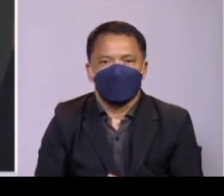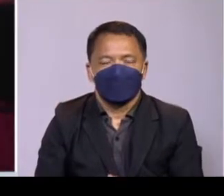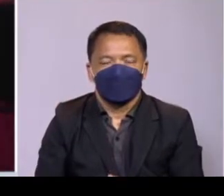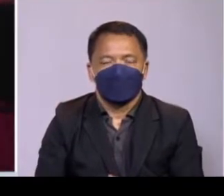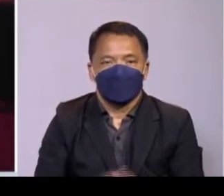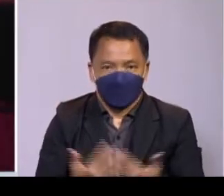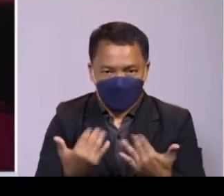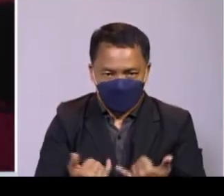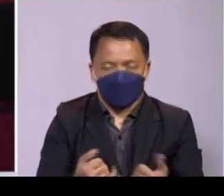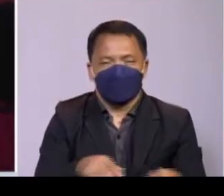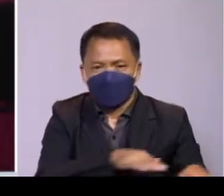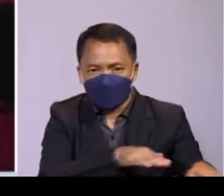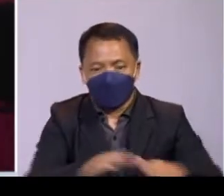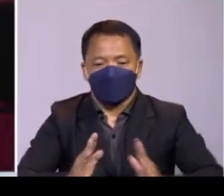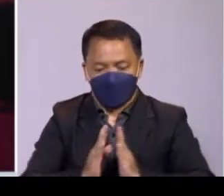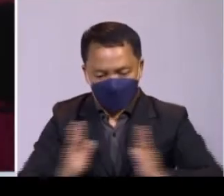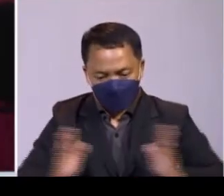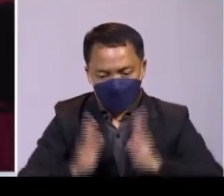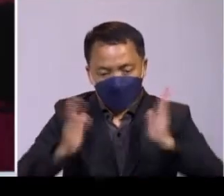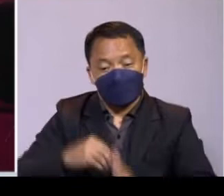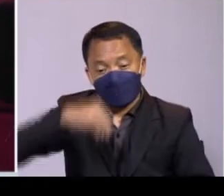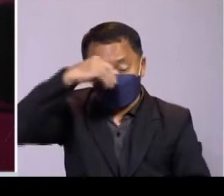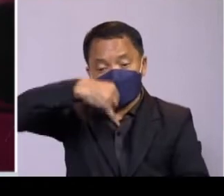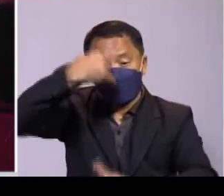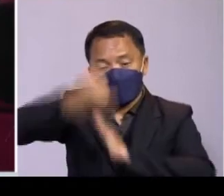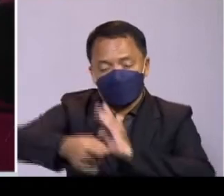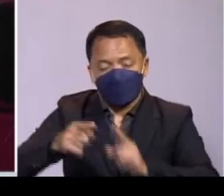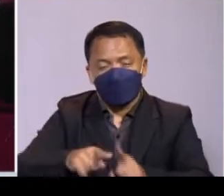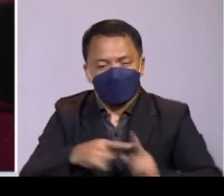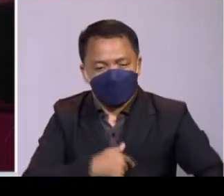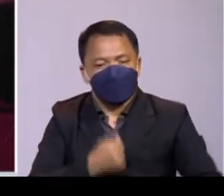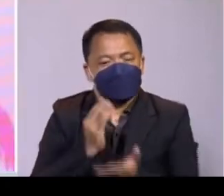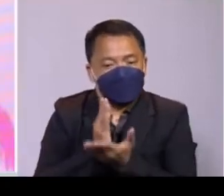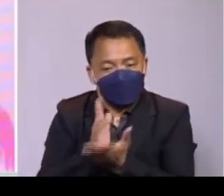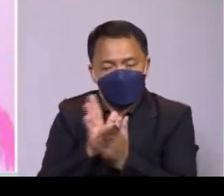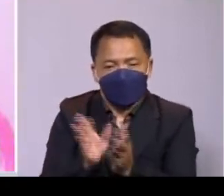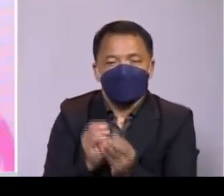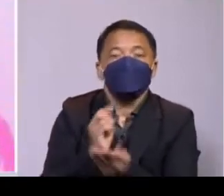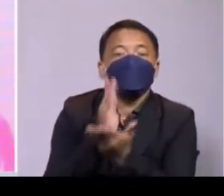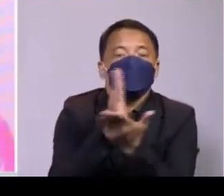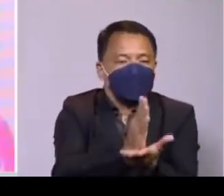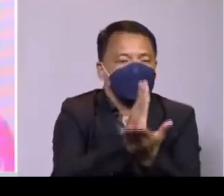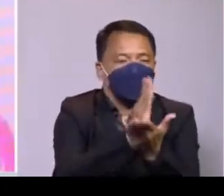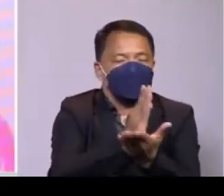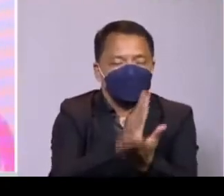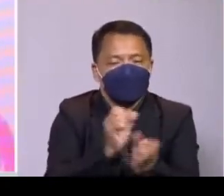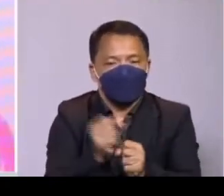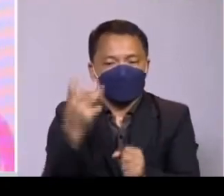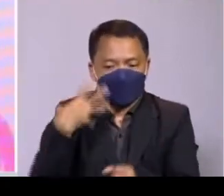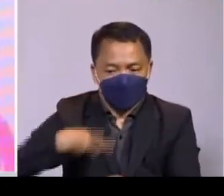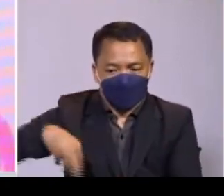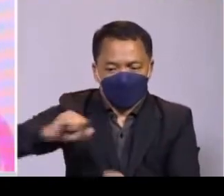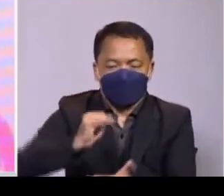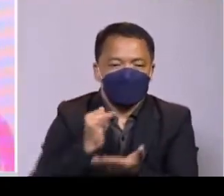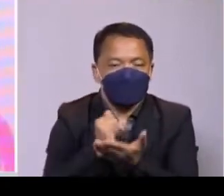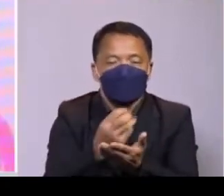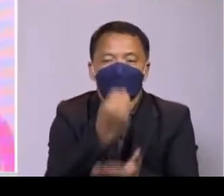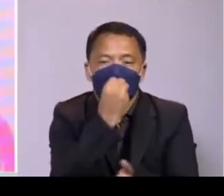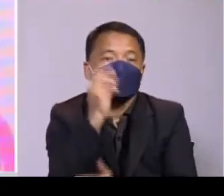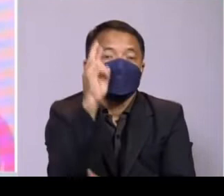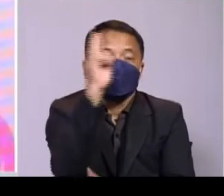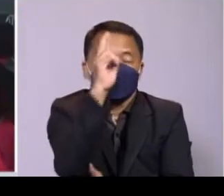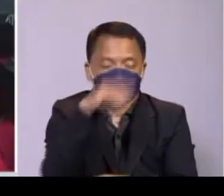พร้อมกันนี้นะครับเป็นการขอบคุณศิษย์เก่าและผู้มีจิตศรัทธานะครับ ในการร่วมบริจาคเพื่อสมทบทุนจุฬาสงเคราะห์ทุนอาหารกล